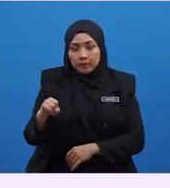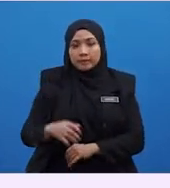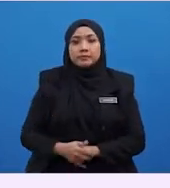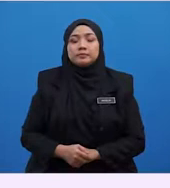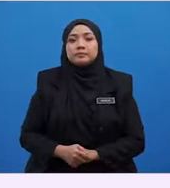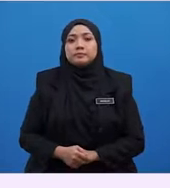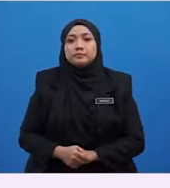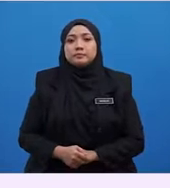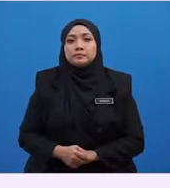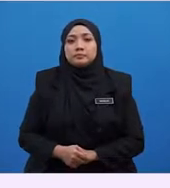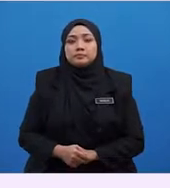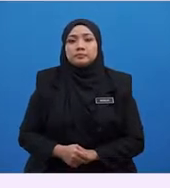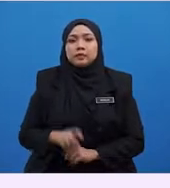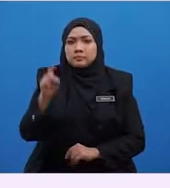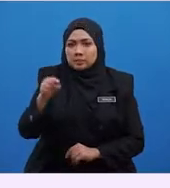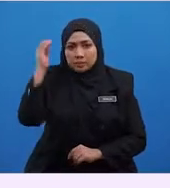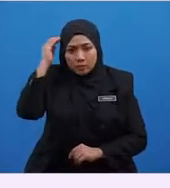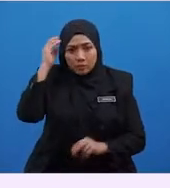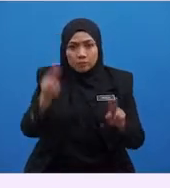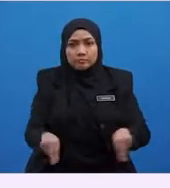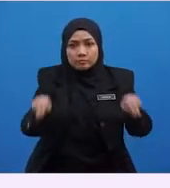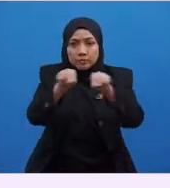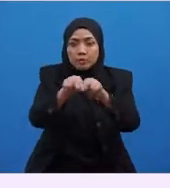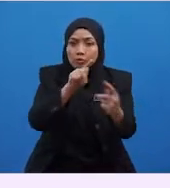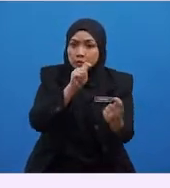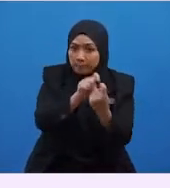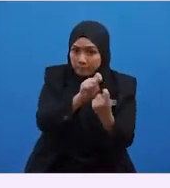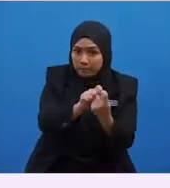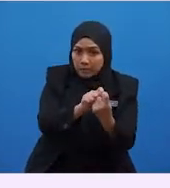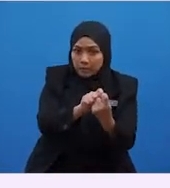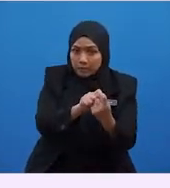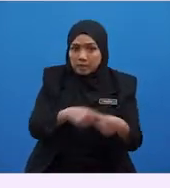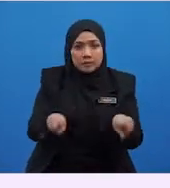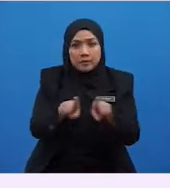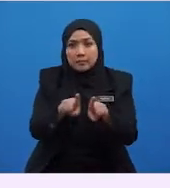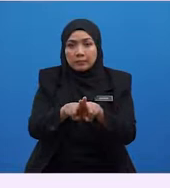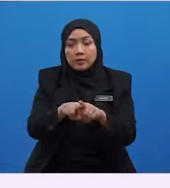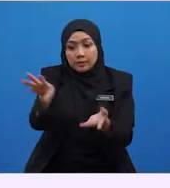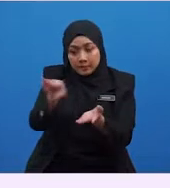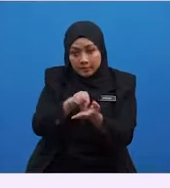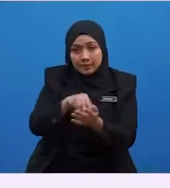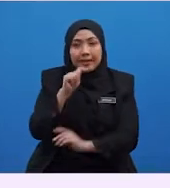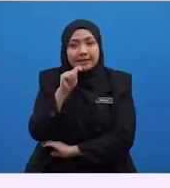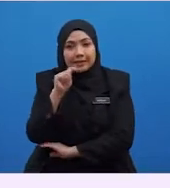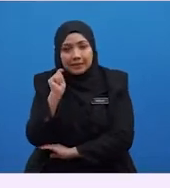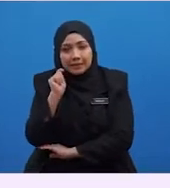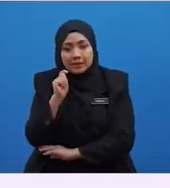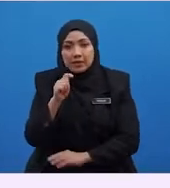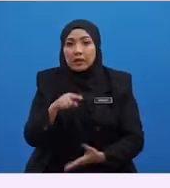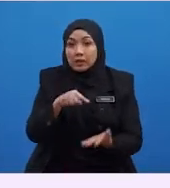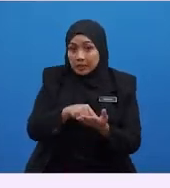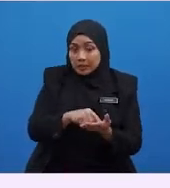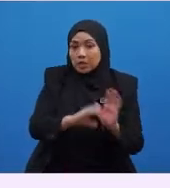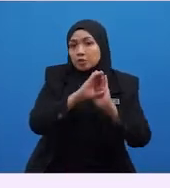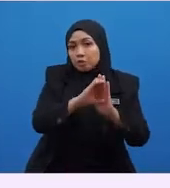Pastikan nilai yang dimasukkan adalah tepat seperti yang dicatat tadi. Ini contoh halaman capaian